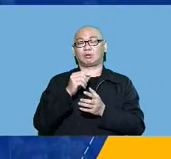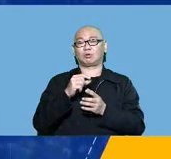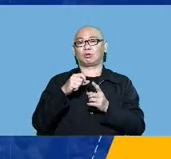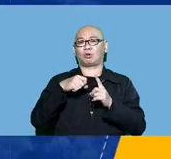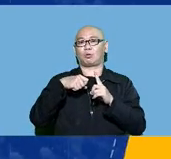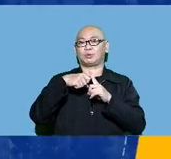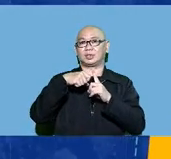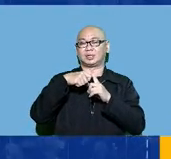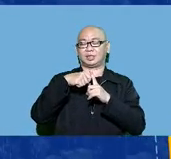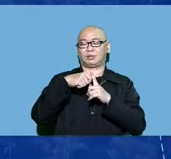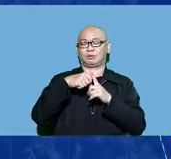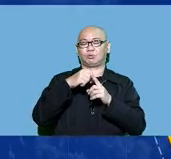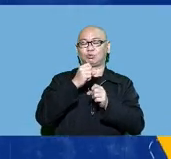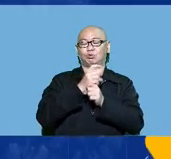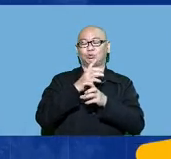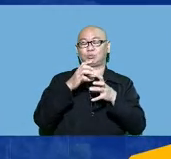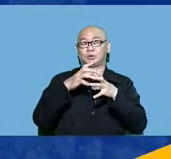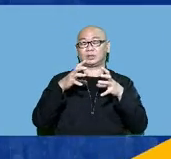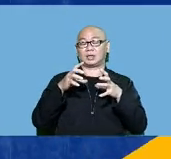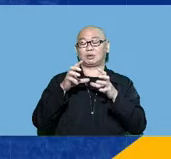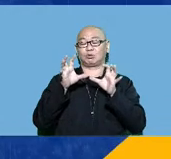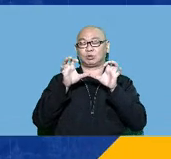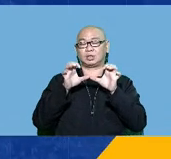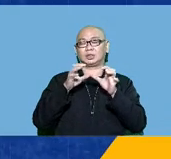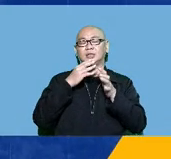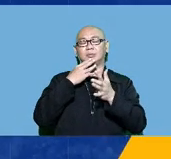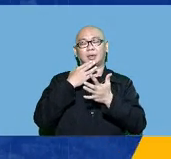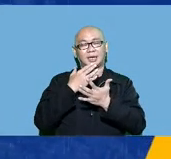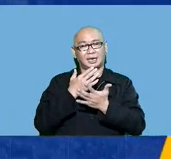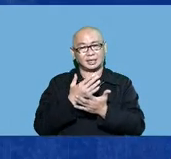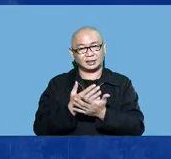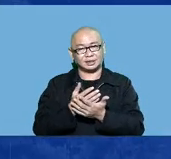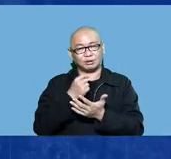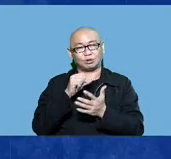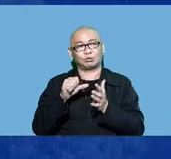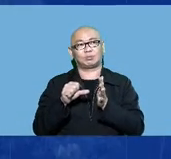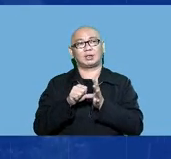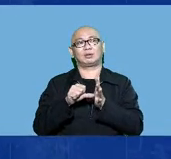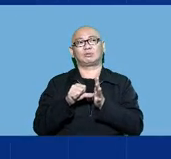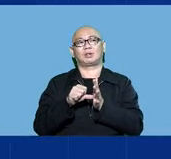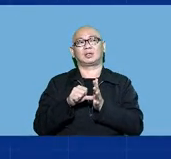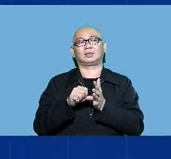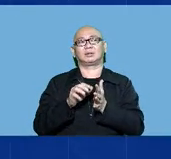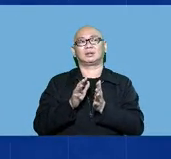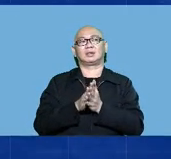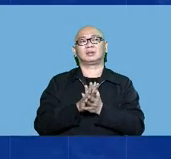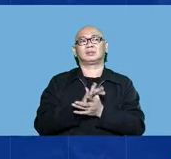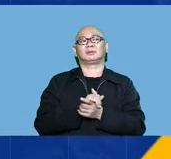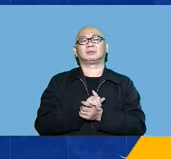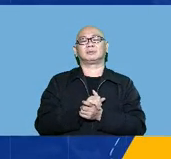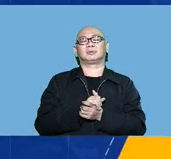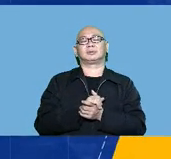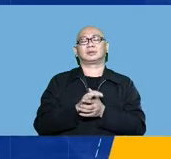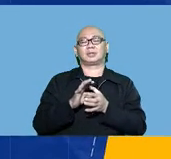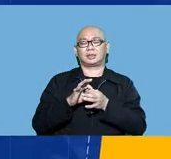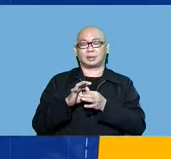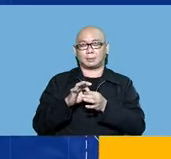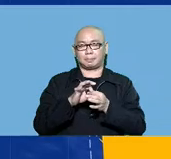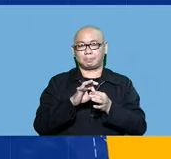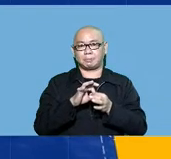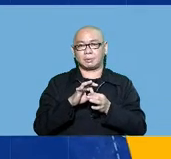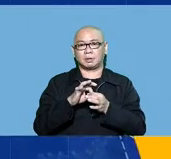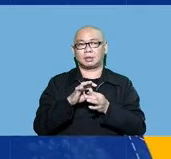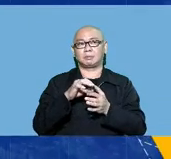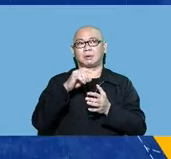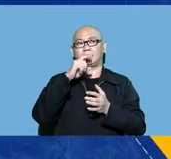Senat UNES, Prof. Dr. Edi Cahyono, MSI, terima kasih atas bantuan dan kerjasamanya,